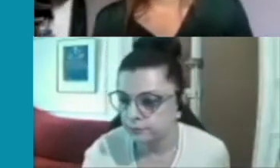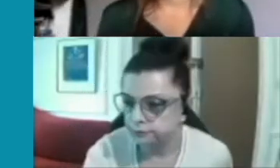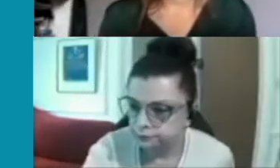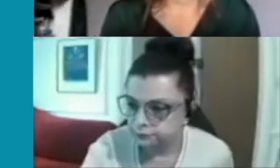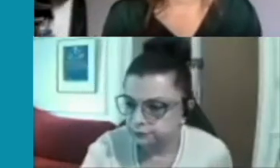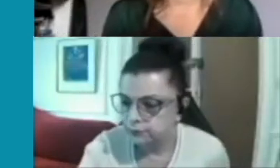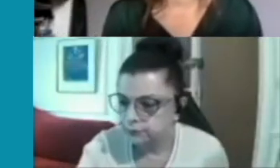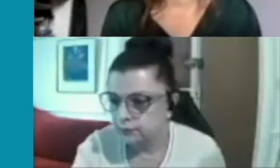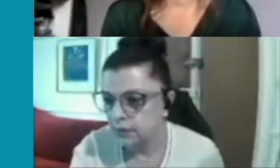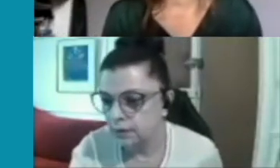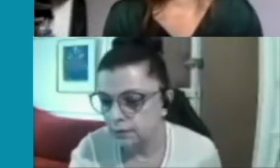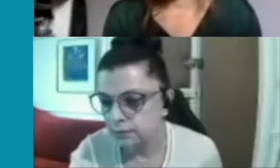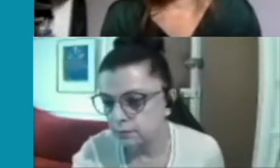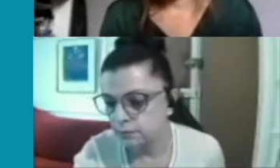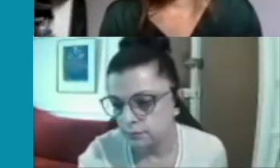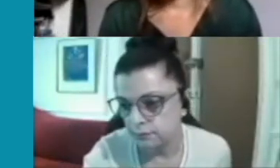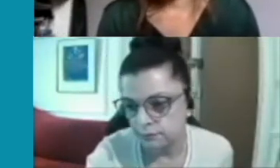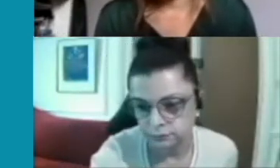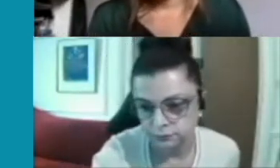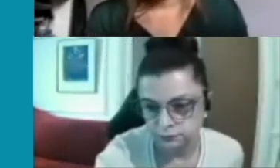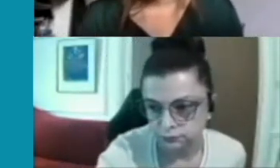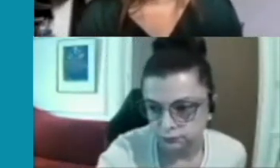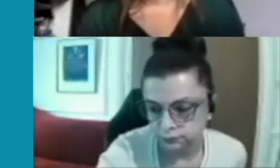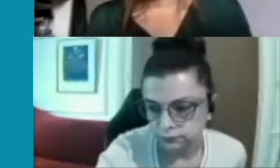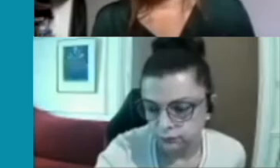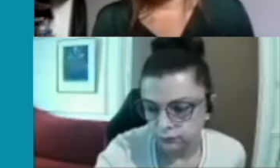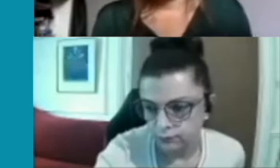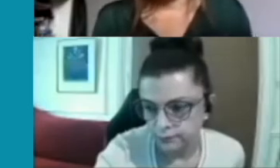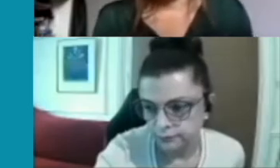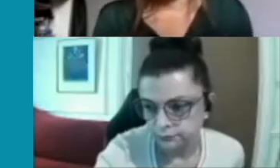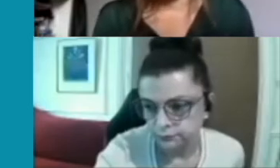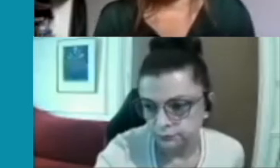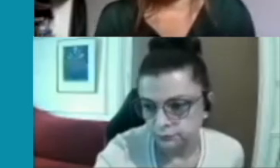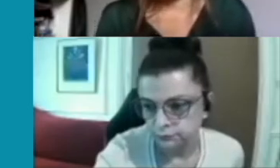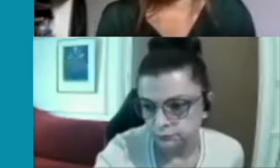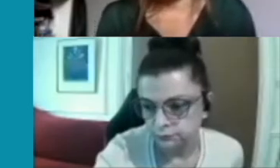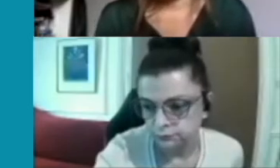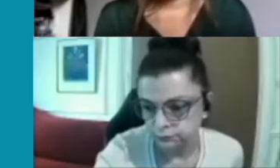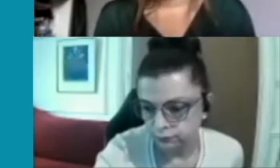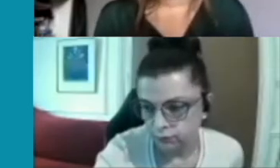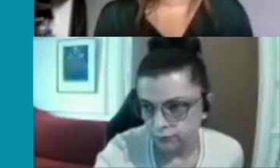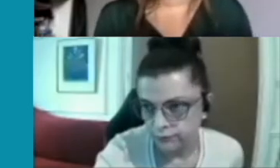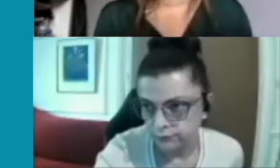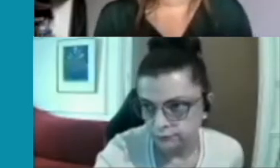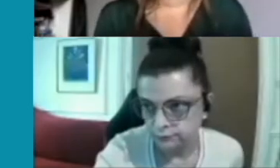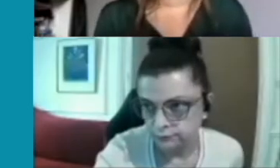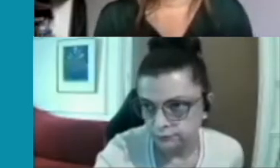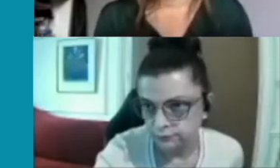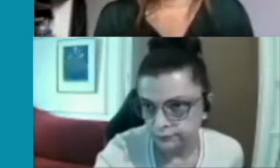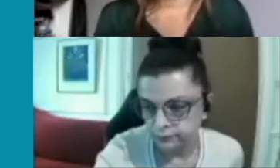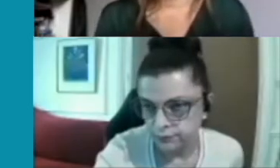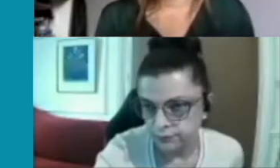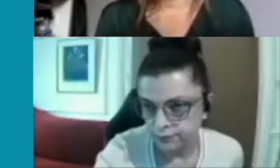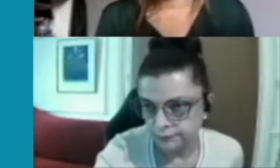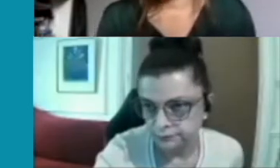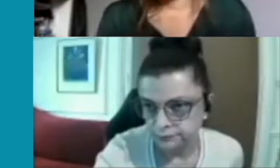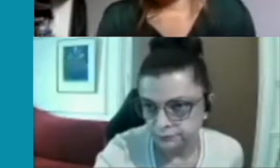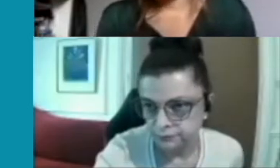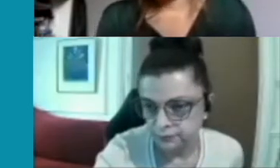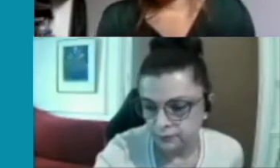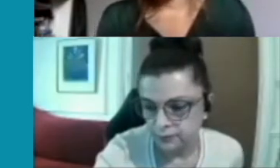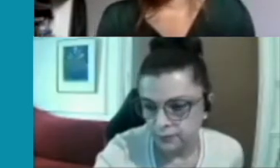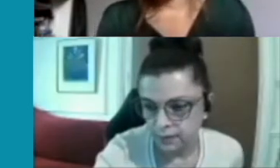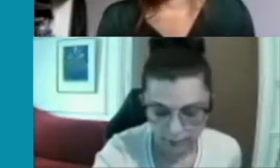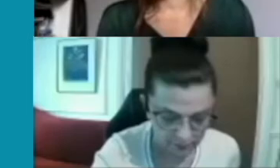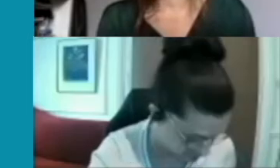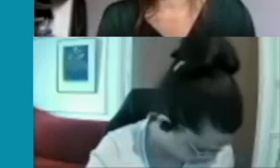Bon, le premier, les entretiens, ils sont particulièrement longs et ils ont été extrêmement nombreux également. Et puis, nous avons mis en place des groupes